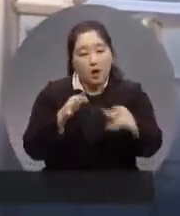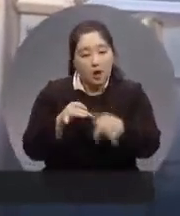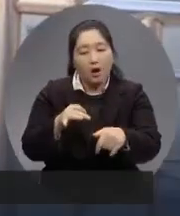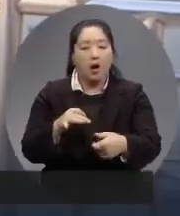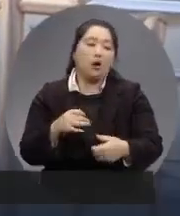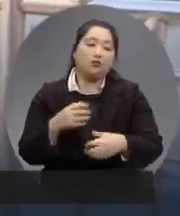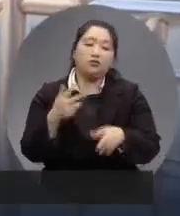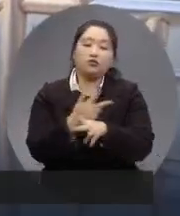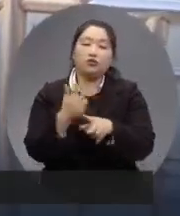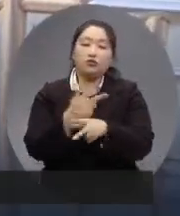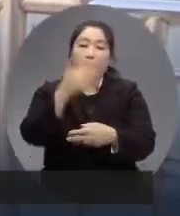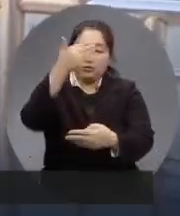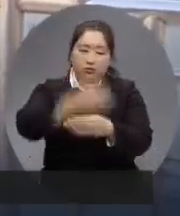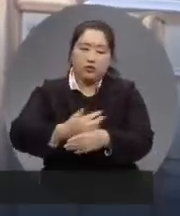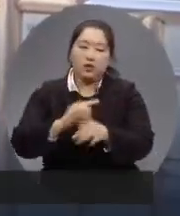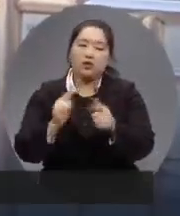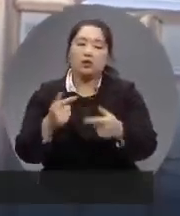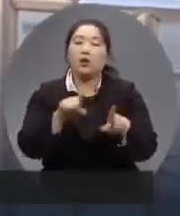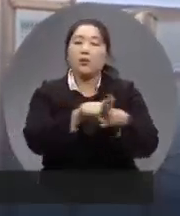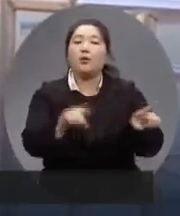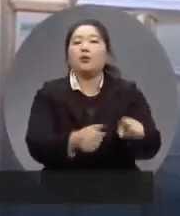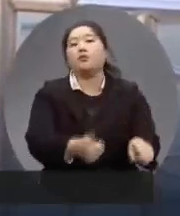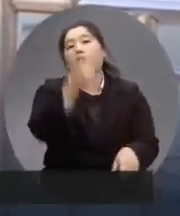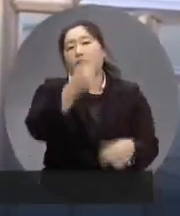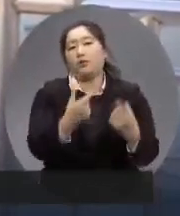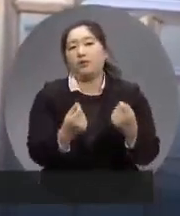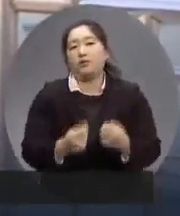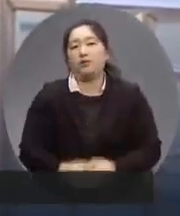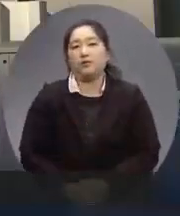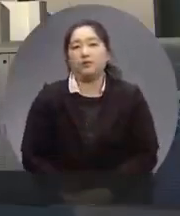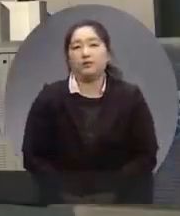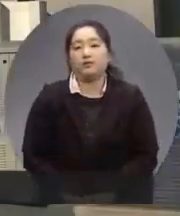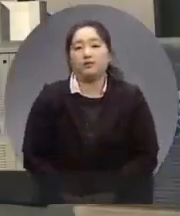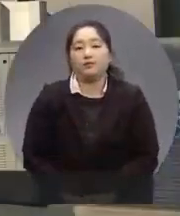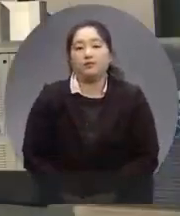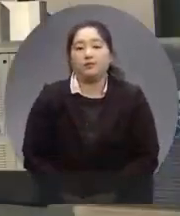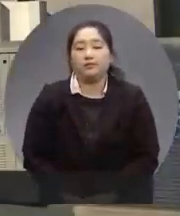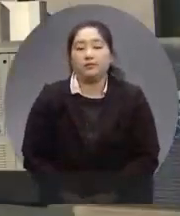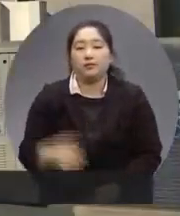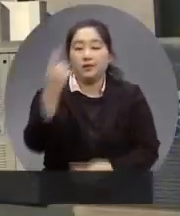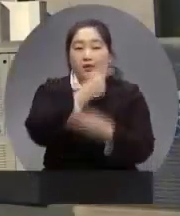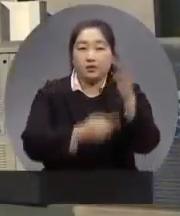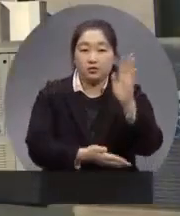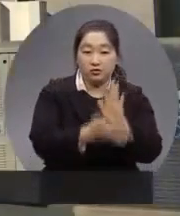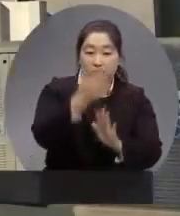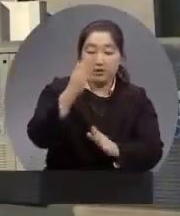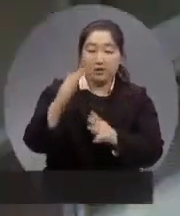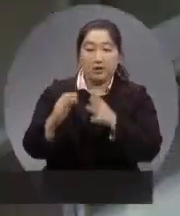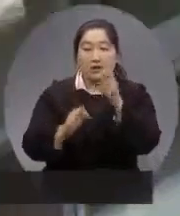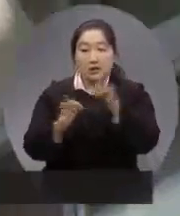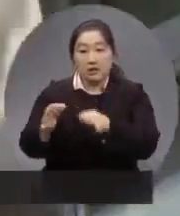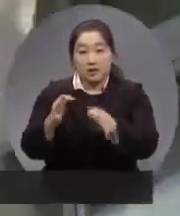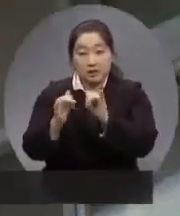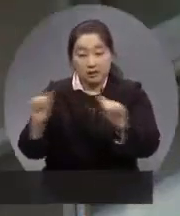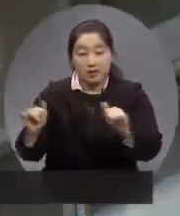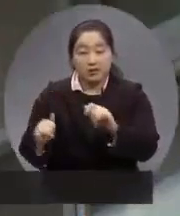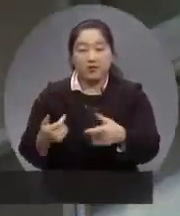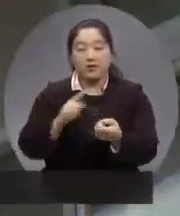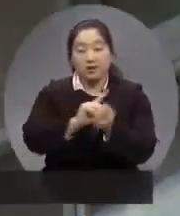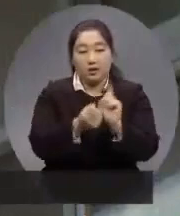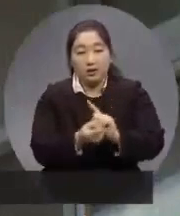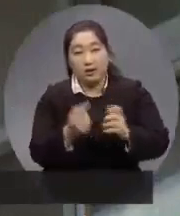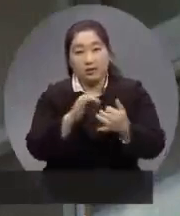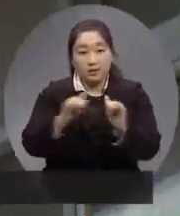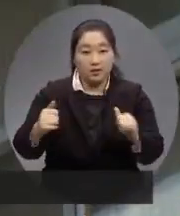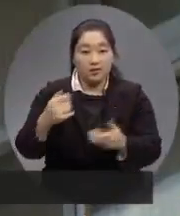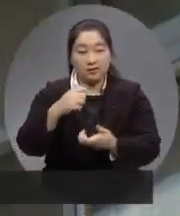보려면 주말에 휴무를 하지 않고 평일에 하는 게 더 좋을 것 같아요. 청주시와 전통시장 상인들은 여러 당사자들의